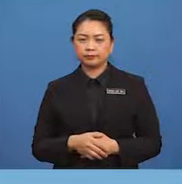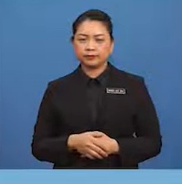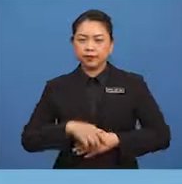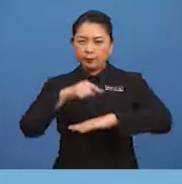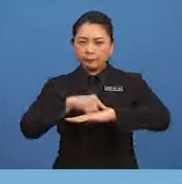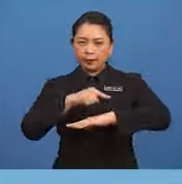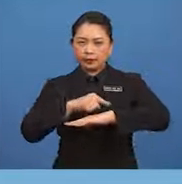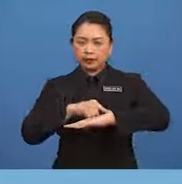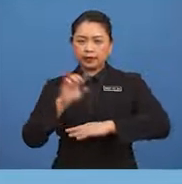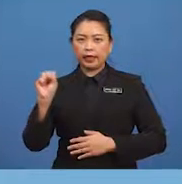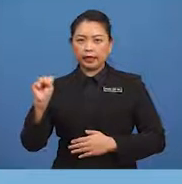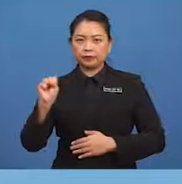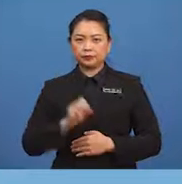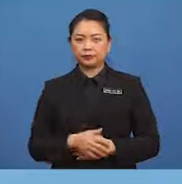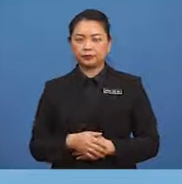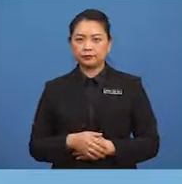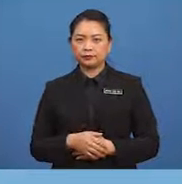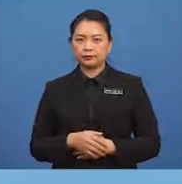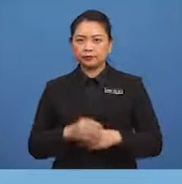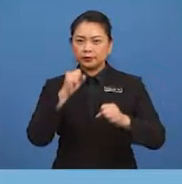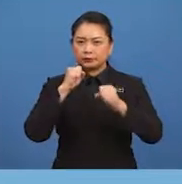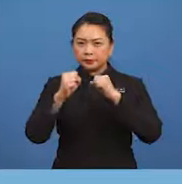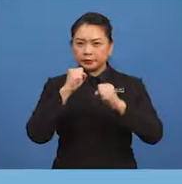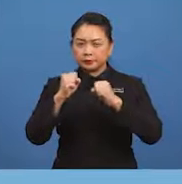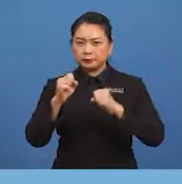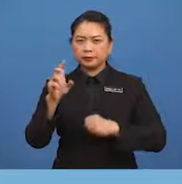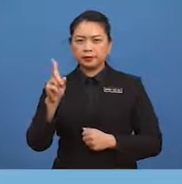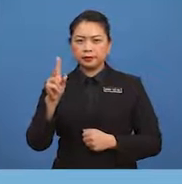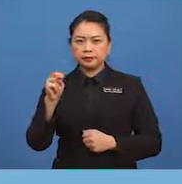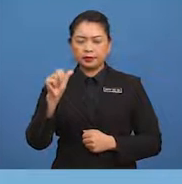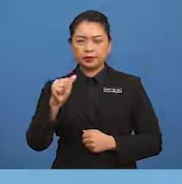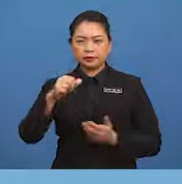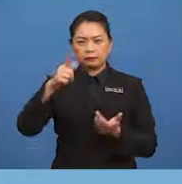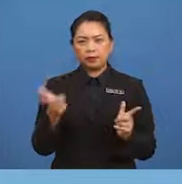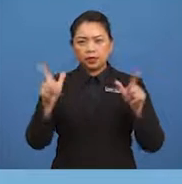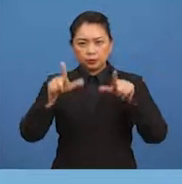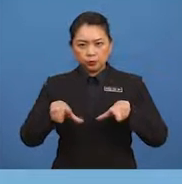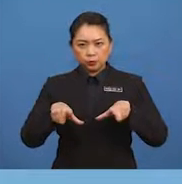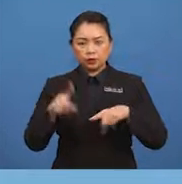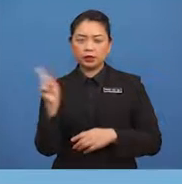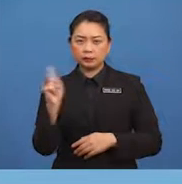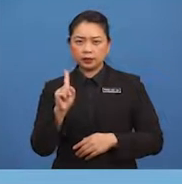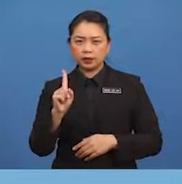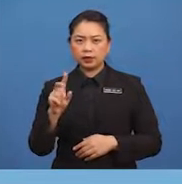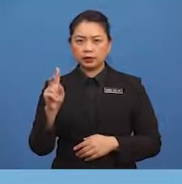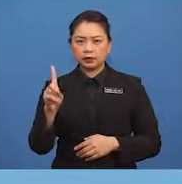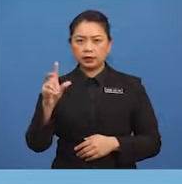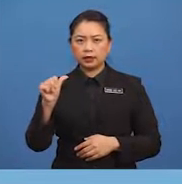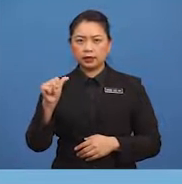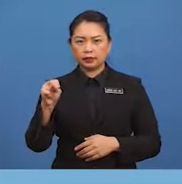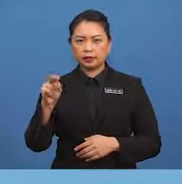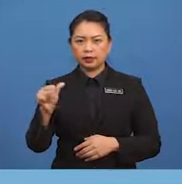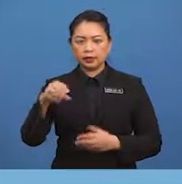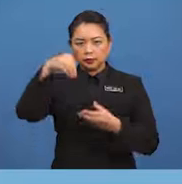Semasa fasa S, sintesis DNA berlaku, di mana DNA dalam